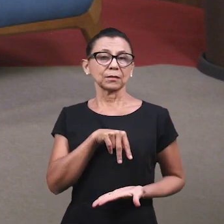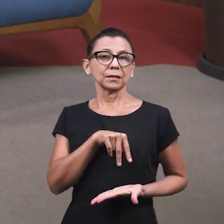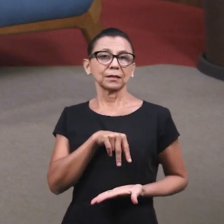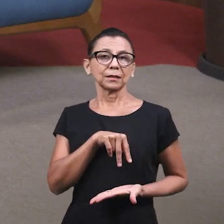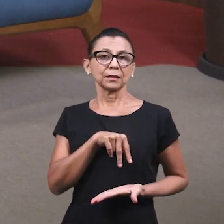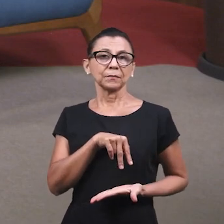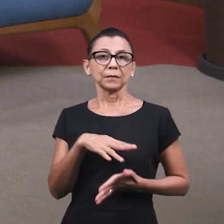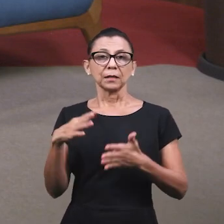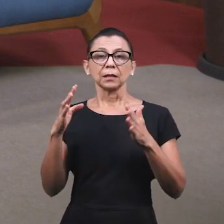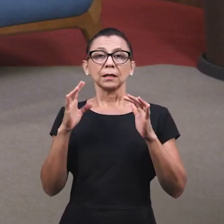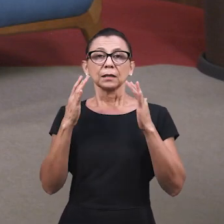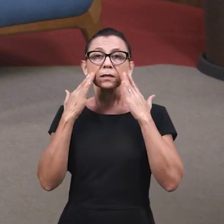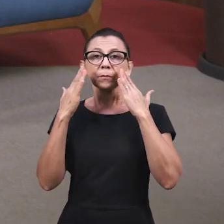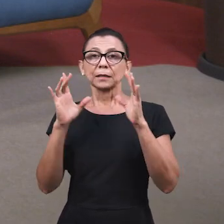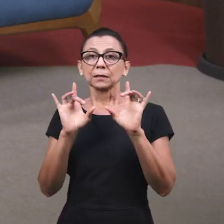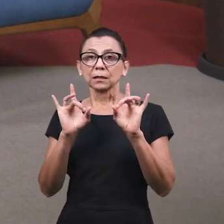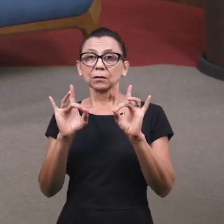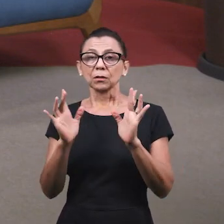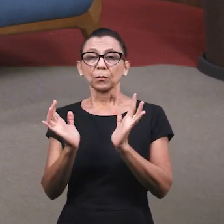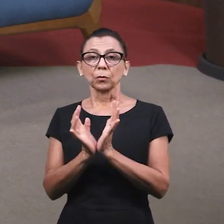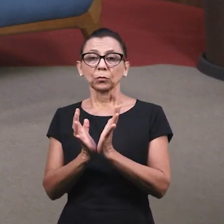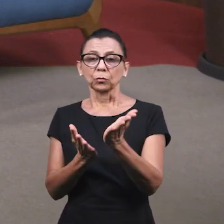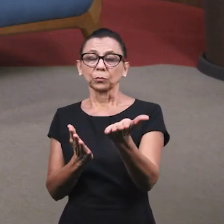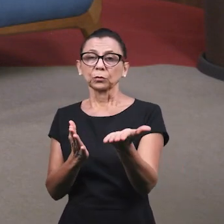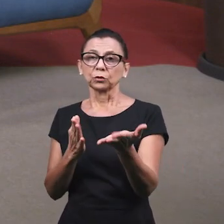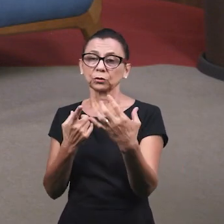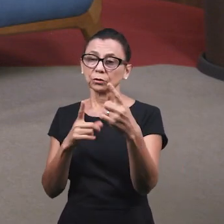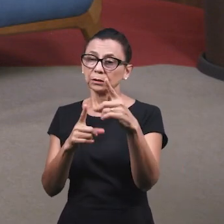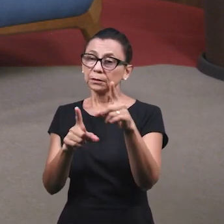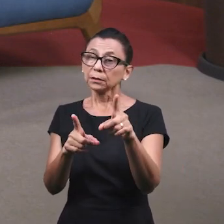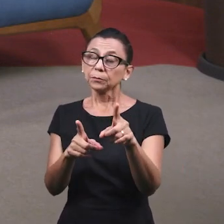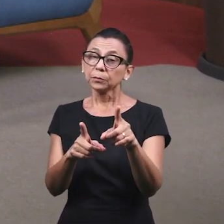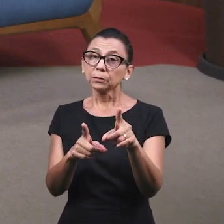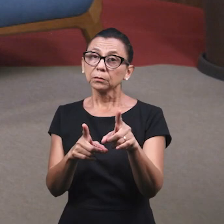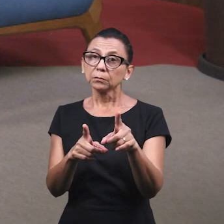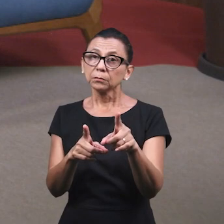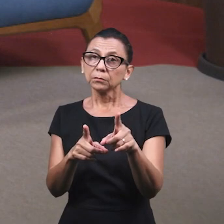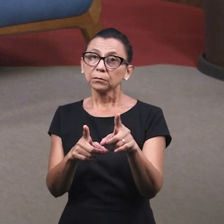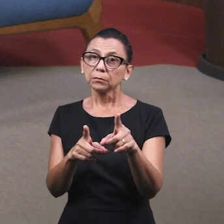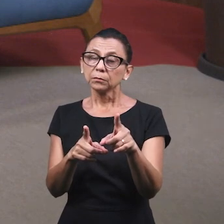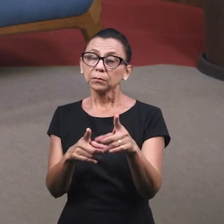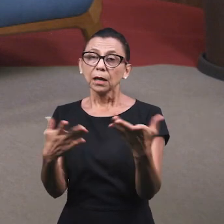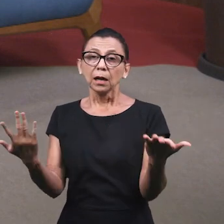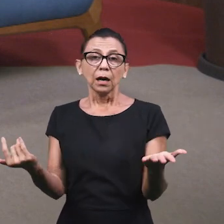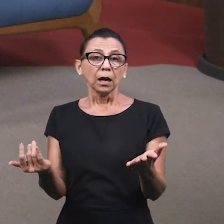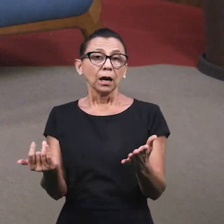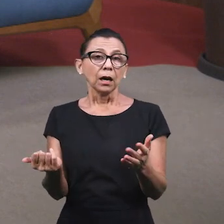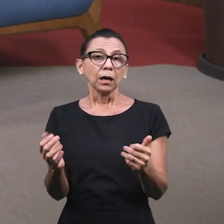Jésus ressuscite, il a les disciples. Maintenant, Pierre se lève,